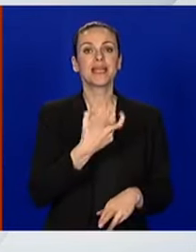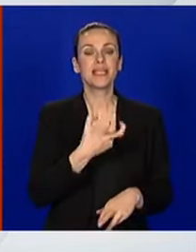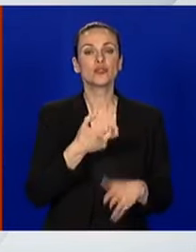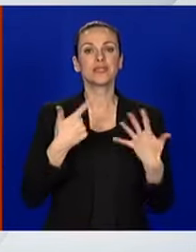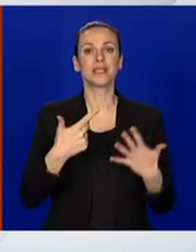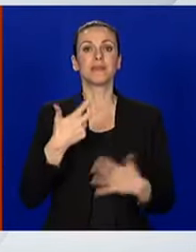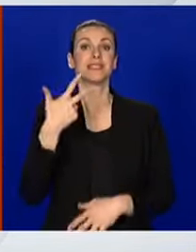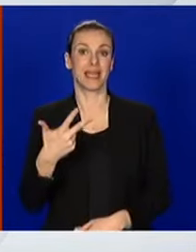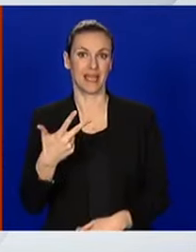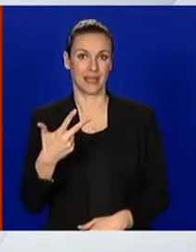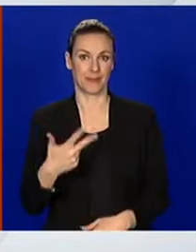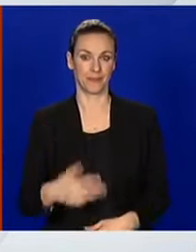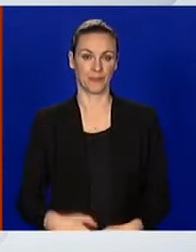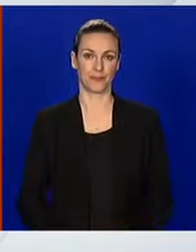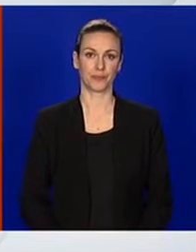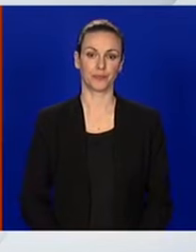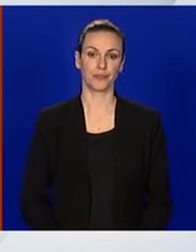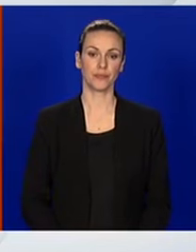373.